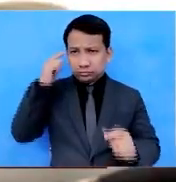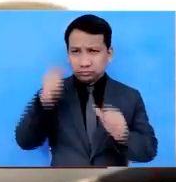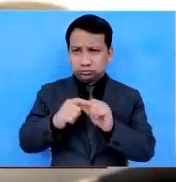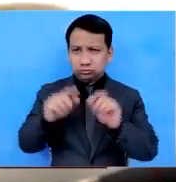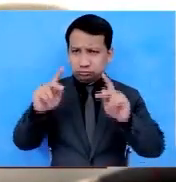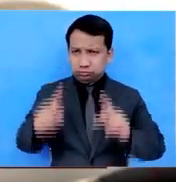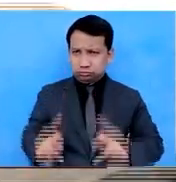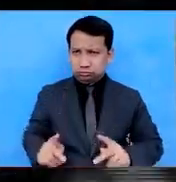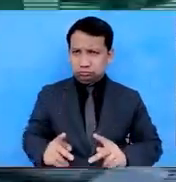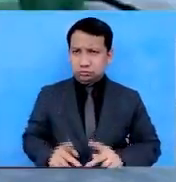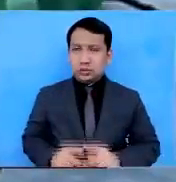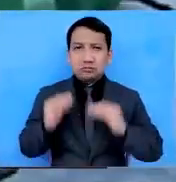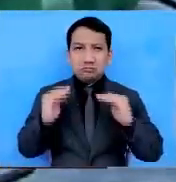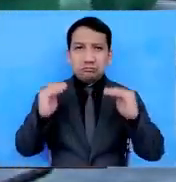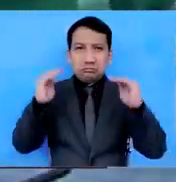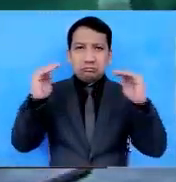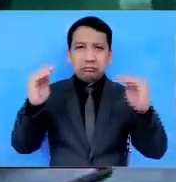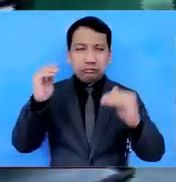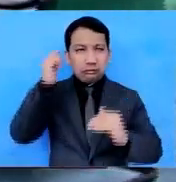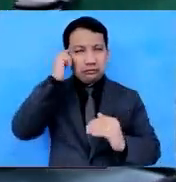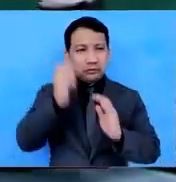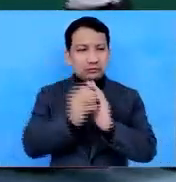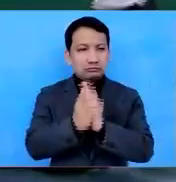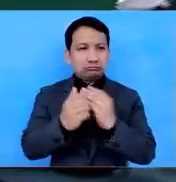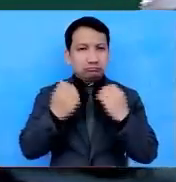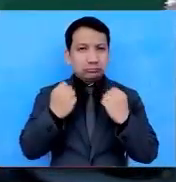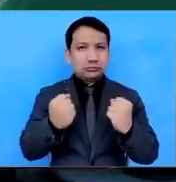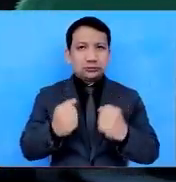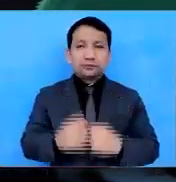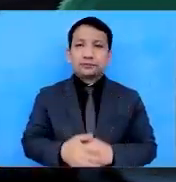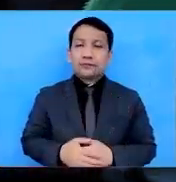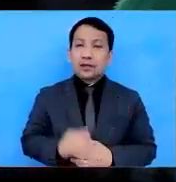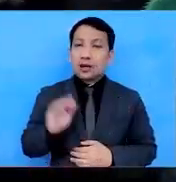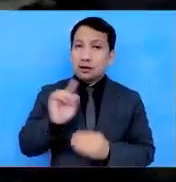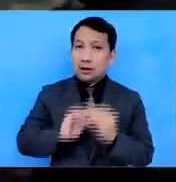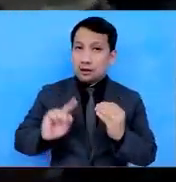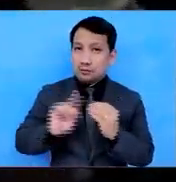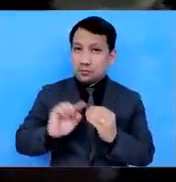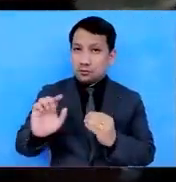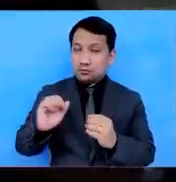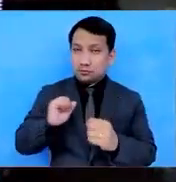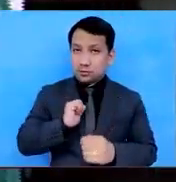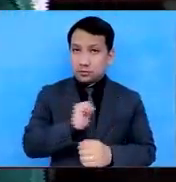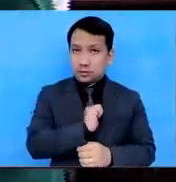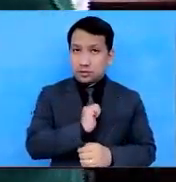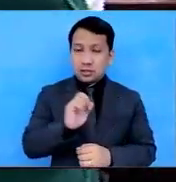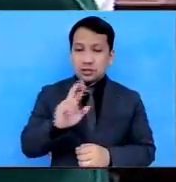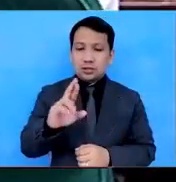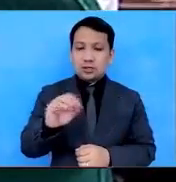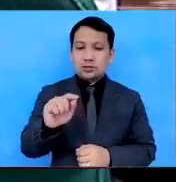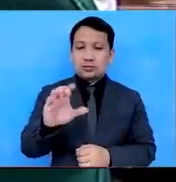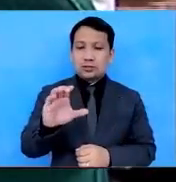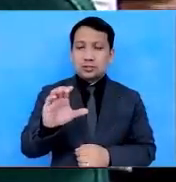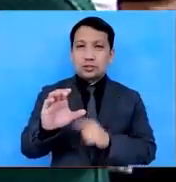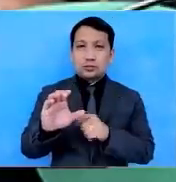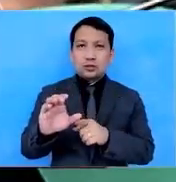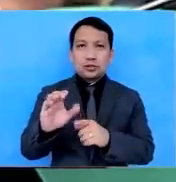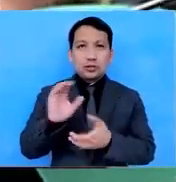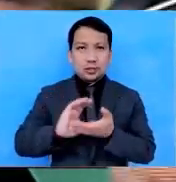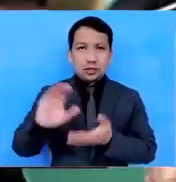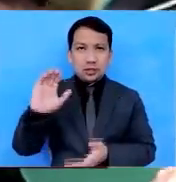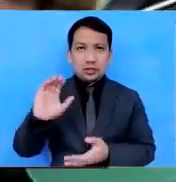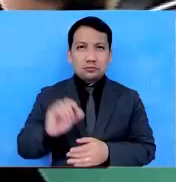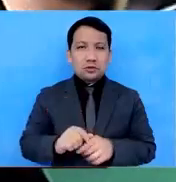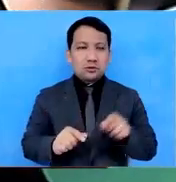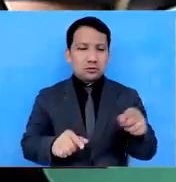tao tataas. Sa pagdinig ng Senado kaugnay sa Mandatory Reserve Officers Training Corps o ROTC sa kolehiyo,